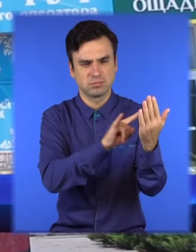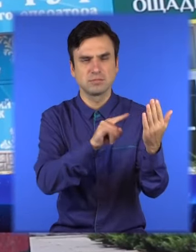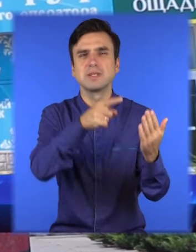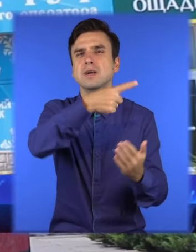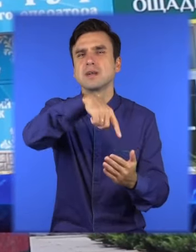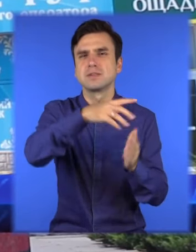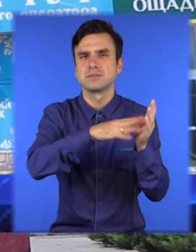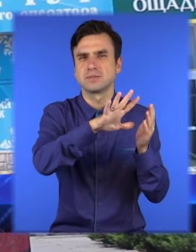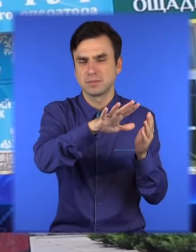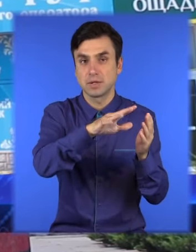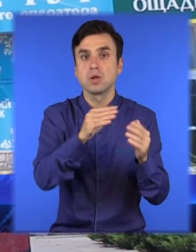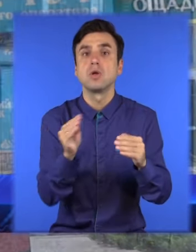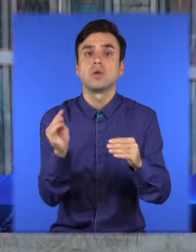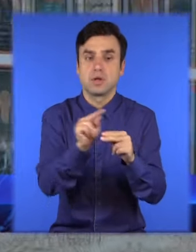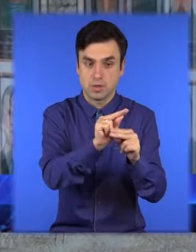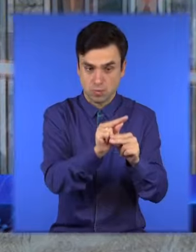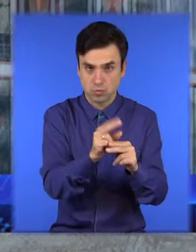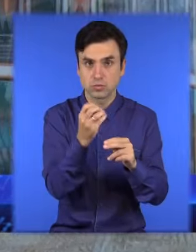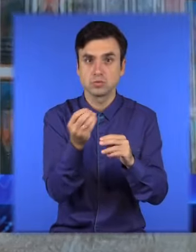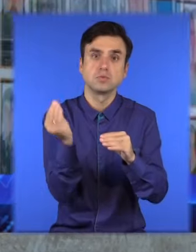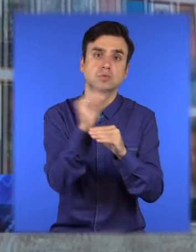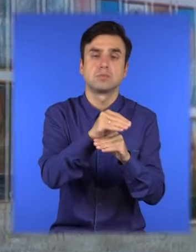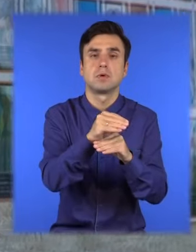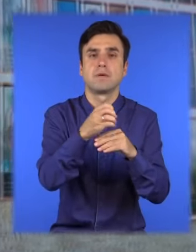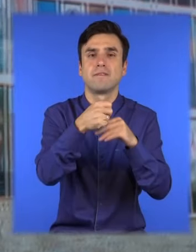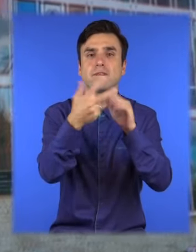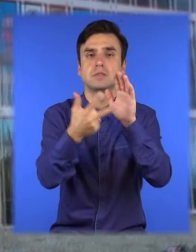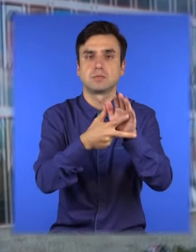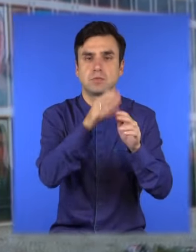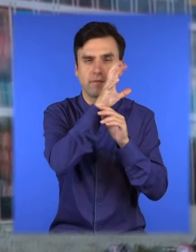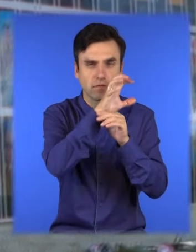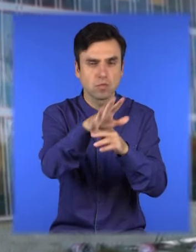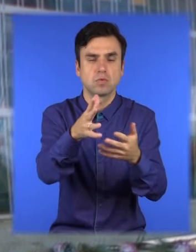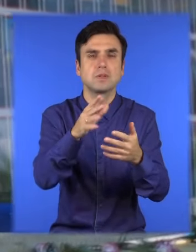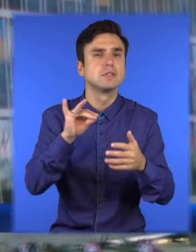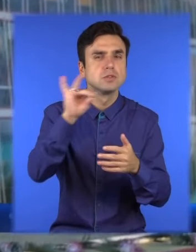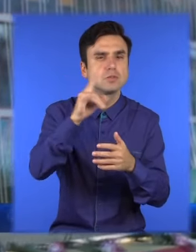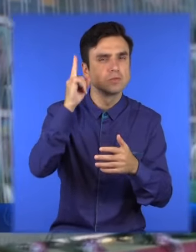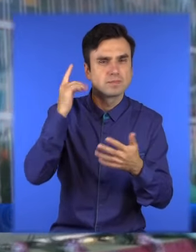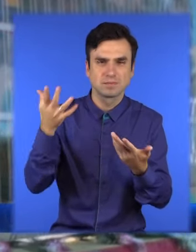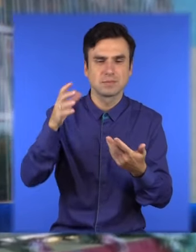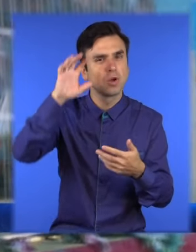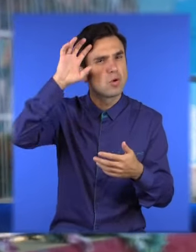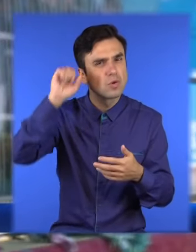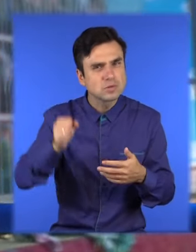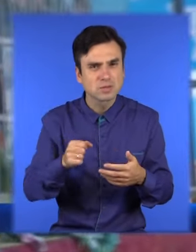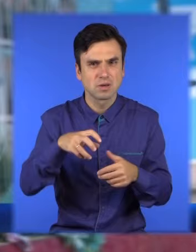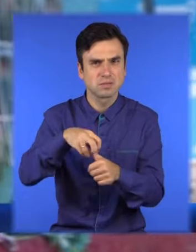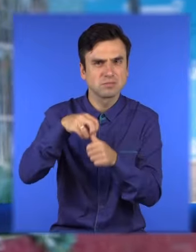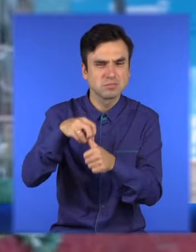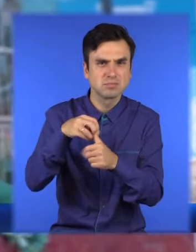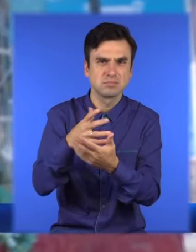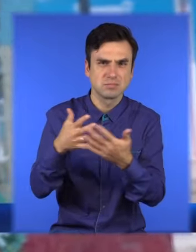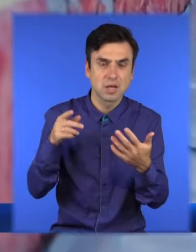щонайменше 18 нових світлин – історичних постатей української історії. Серед них – козацькі отамани та гетьмани, учасники визвольної